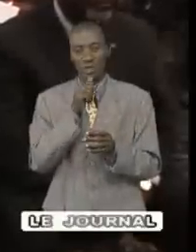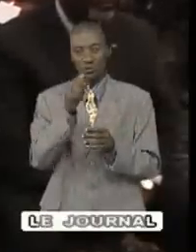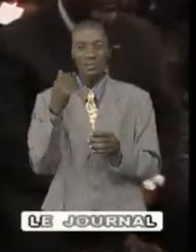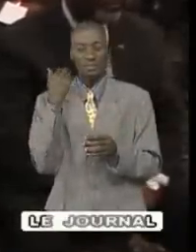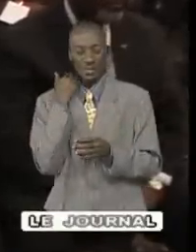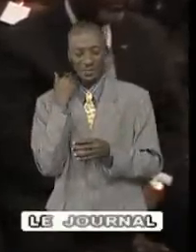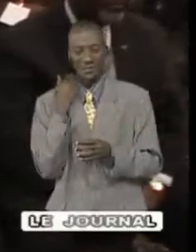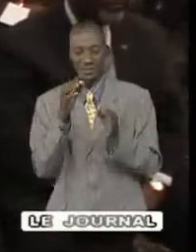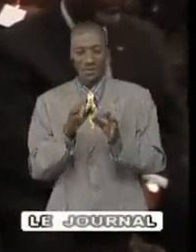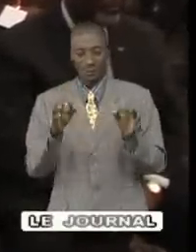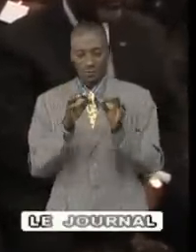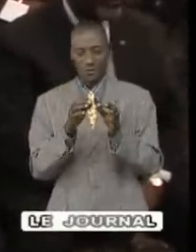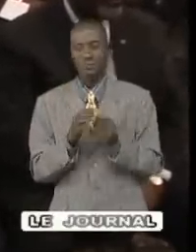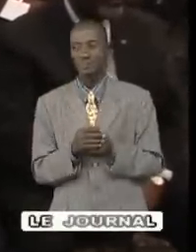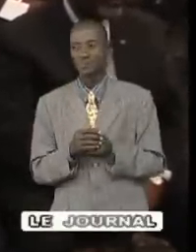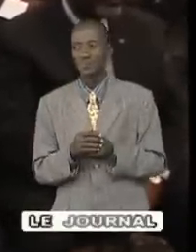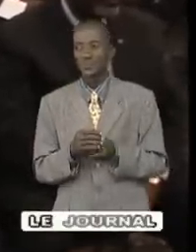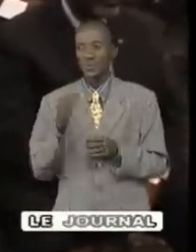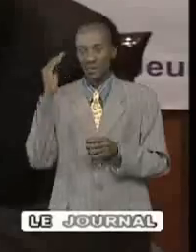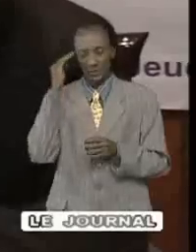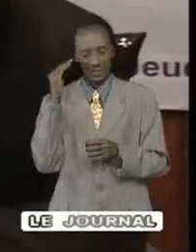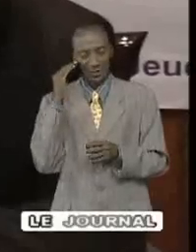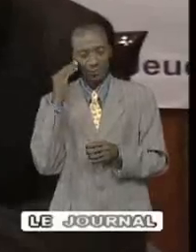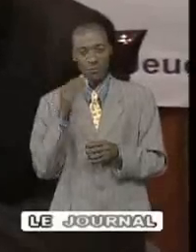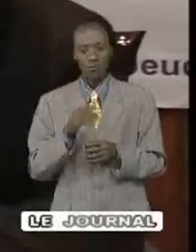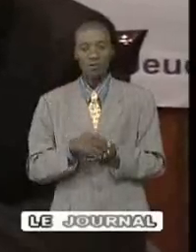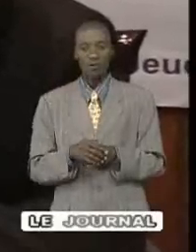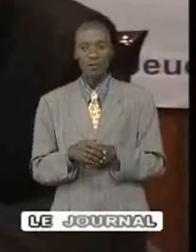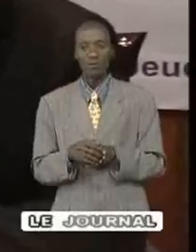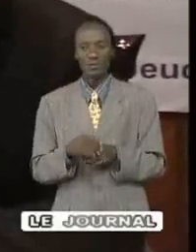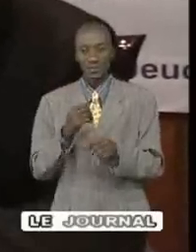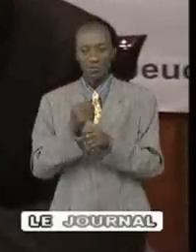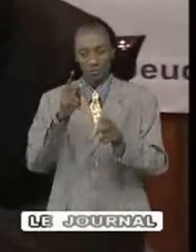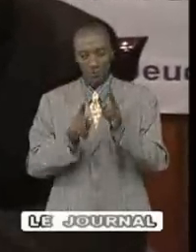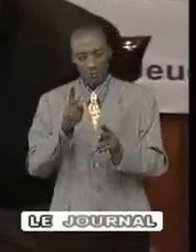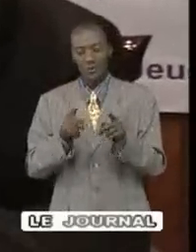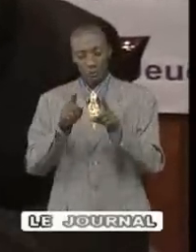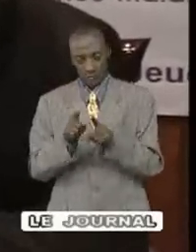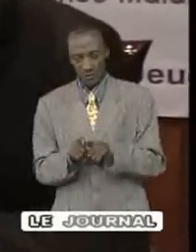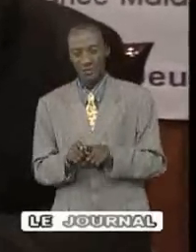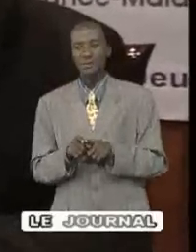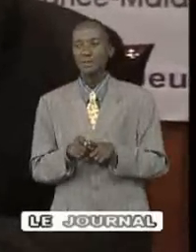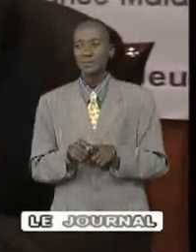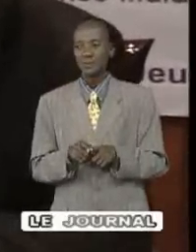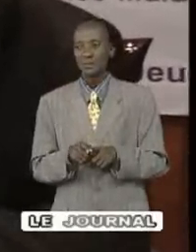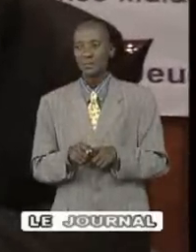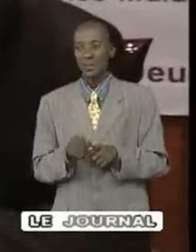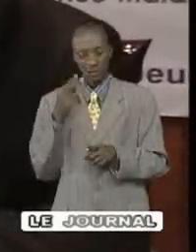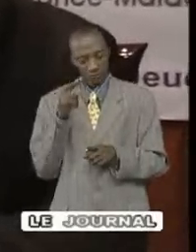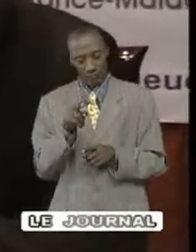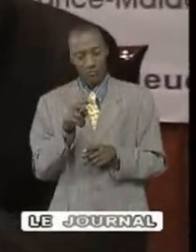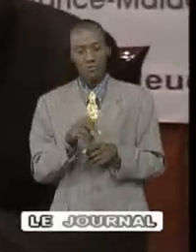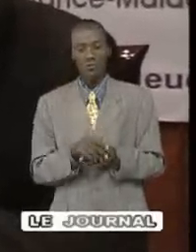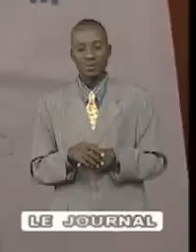essentielle. De l'avis du ministre de l'ETPS, cette assurance devait être obligatoire pour ainsi décharger des entreprises des